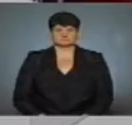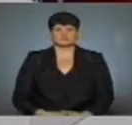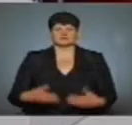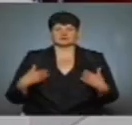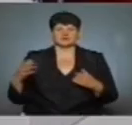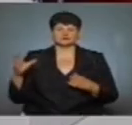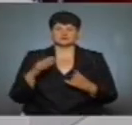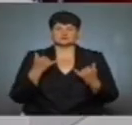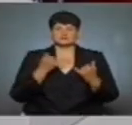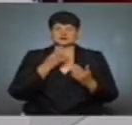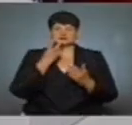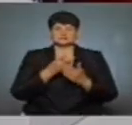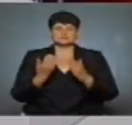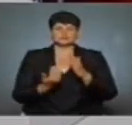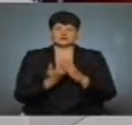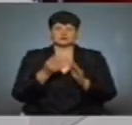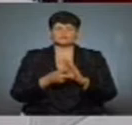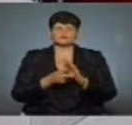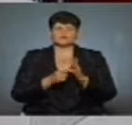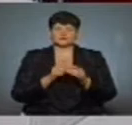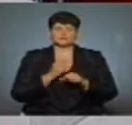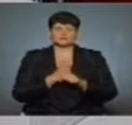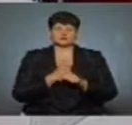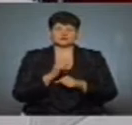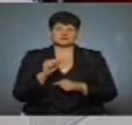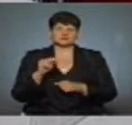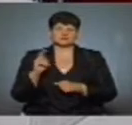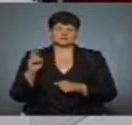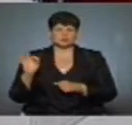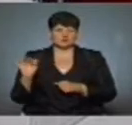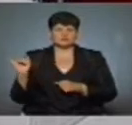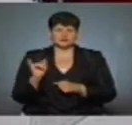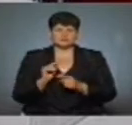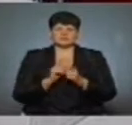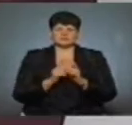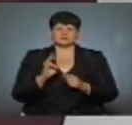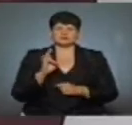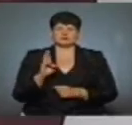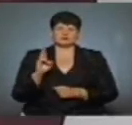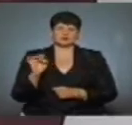Вітаю всіх, хто зараз з нами. А ви дивитесь новини. У студії працює Анастасія Чечко і сурдоперекладач Надія Коцовська.